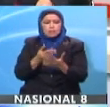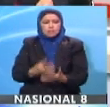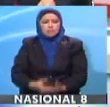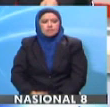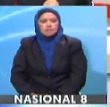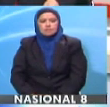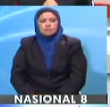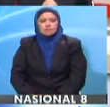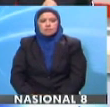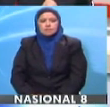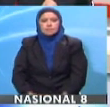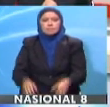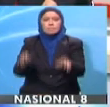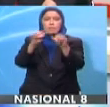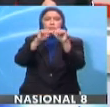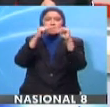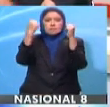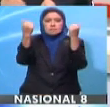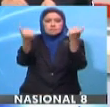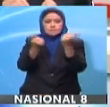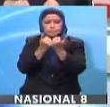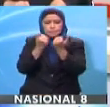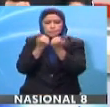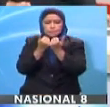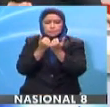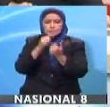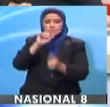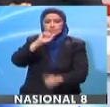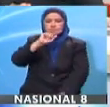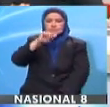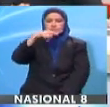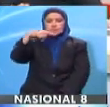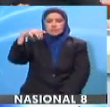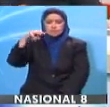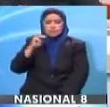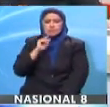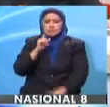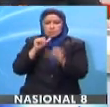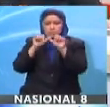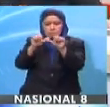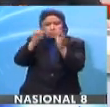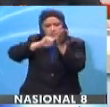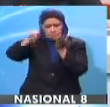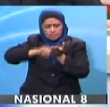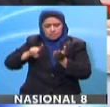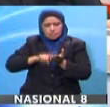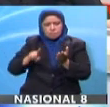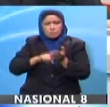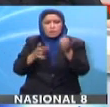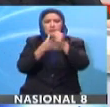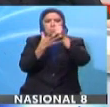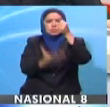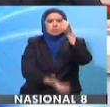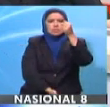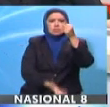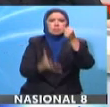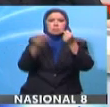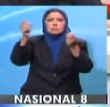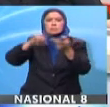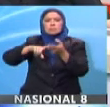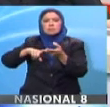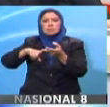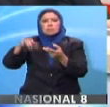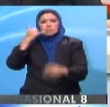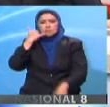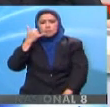juta agensi pengatkuasaan Mari Malaysia apmm masih menyias tentang sejumlah besar Wang tunai dan puluhan telefon bimbit